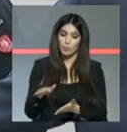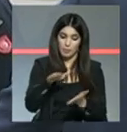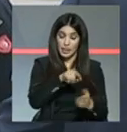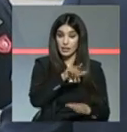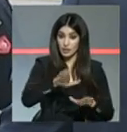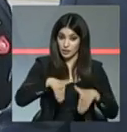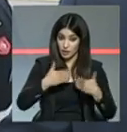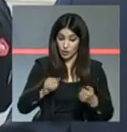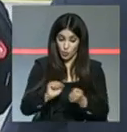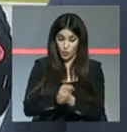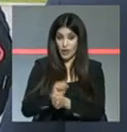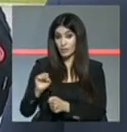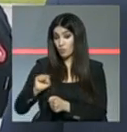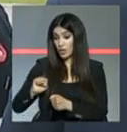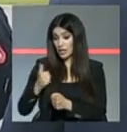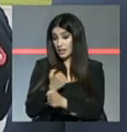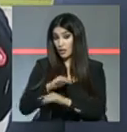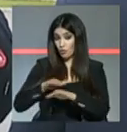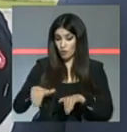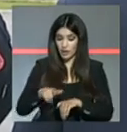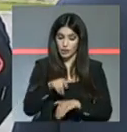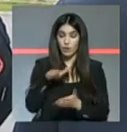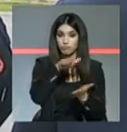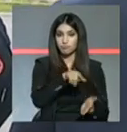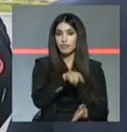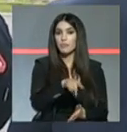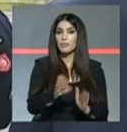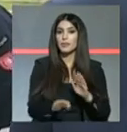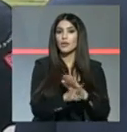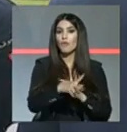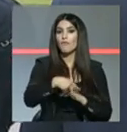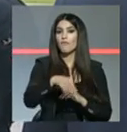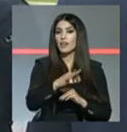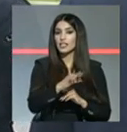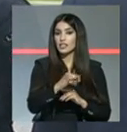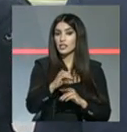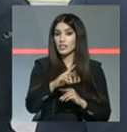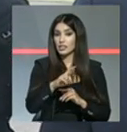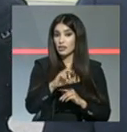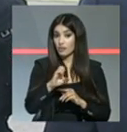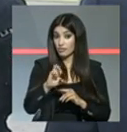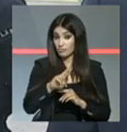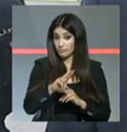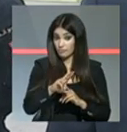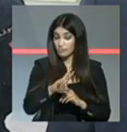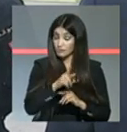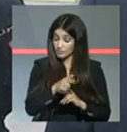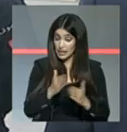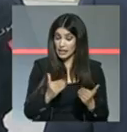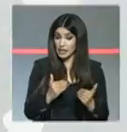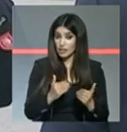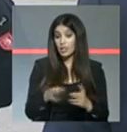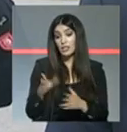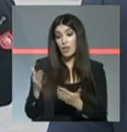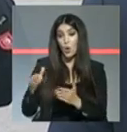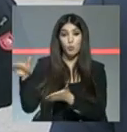جوست أبخي للتلقيح هذايا نتاع اللي جاء في نطاق برنامج كوفاكس اللي هو نوع آخر من تلقيح في انتظار تلقيح